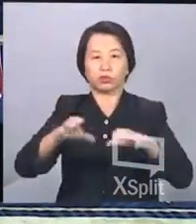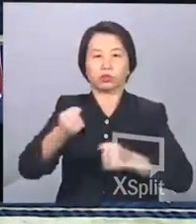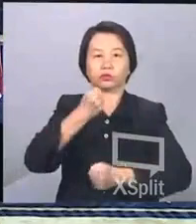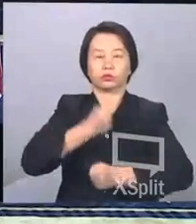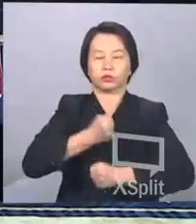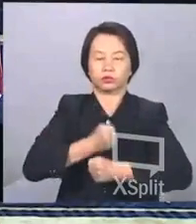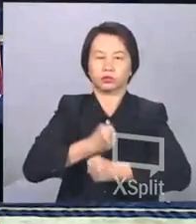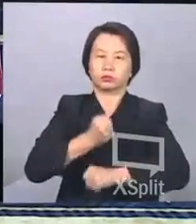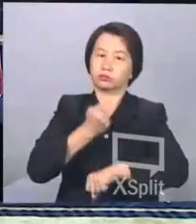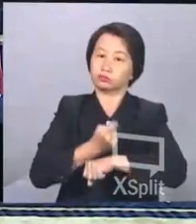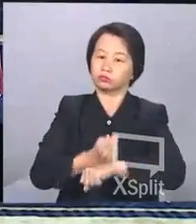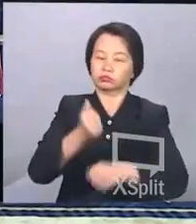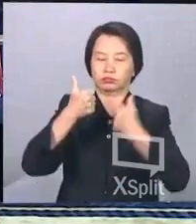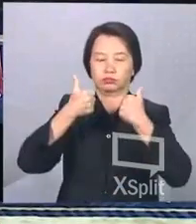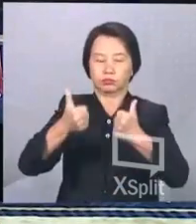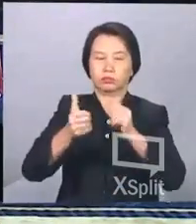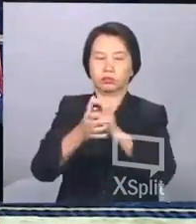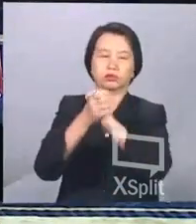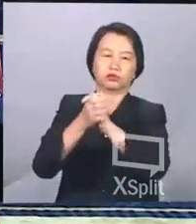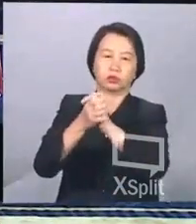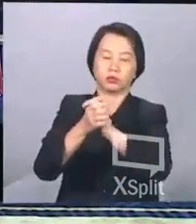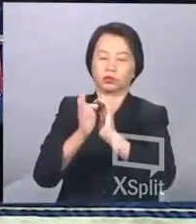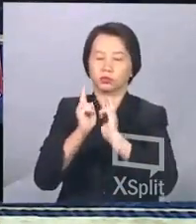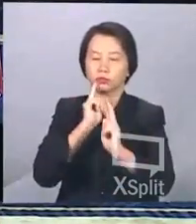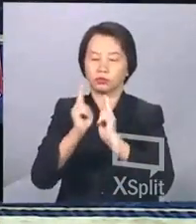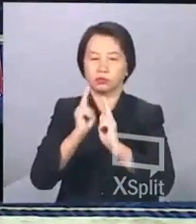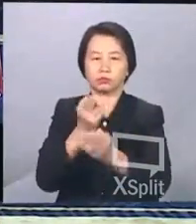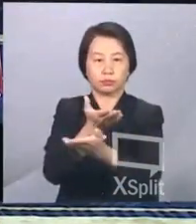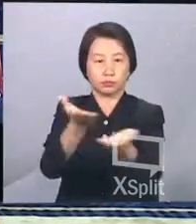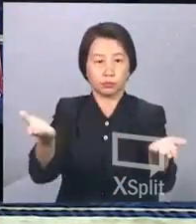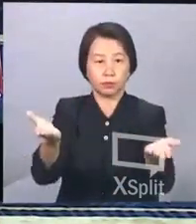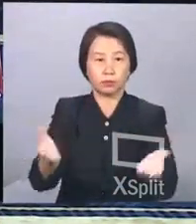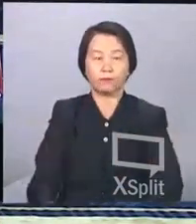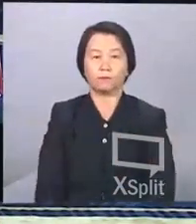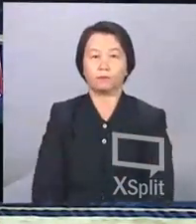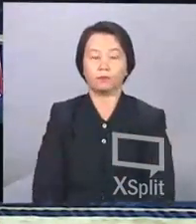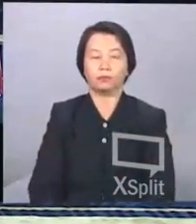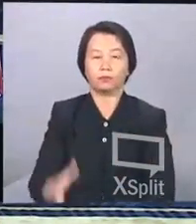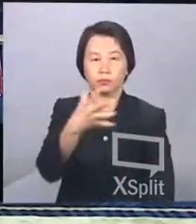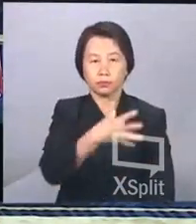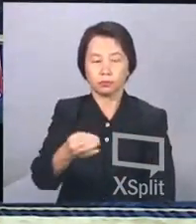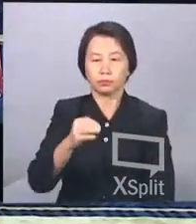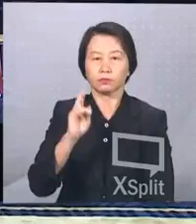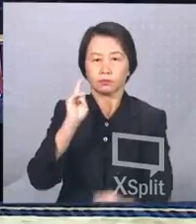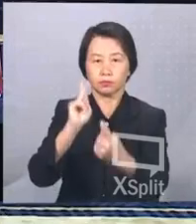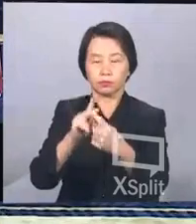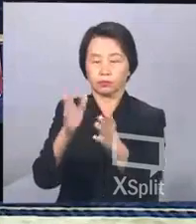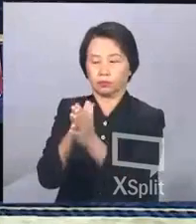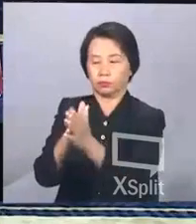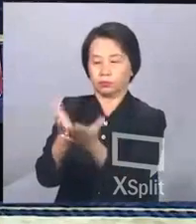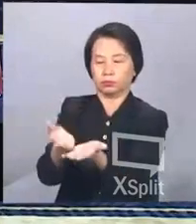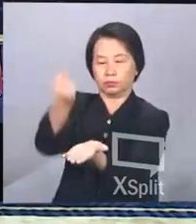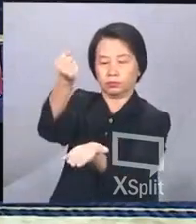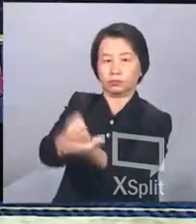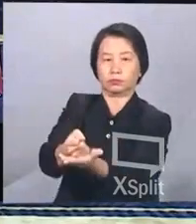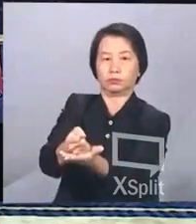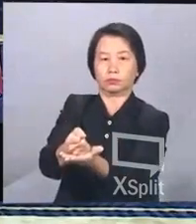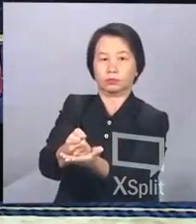tugas syabas saya ucapkan juga kepada anggota immigration